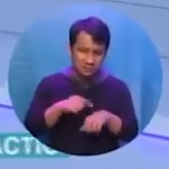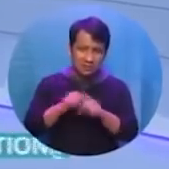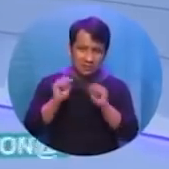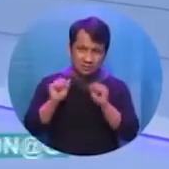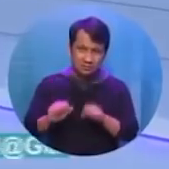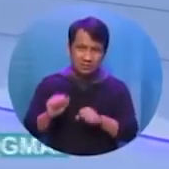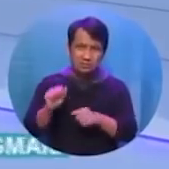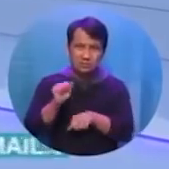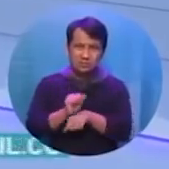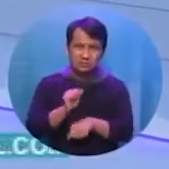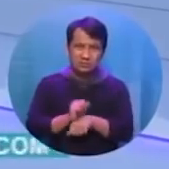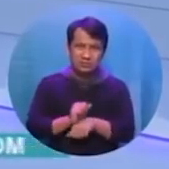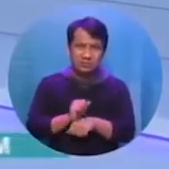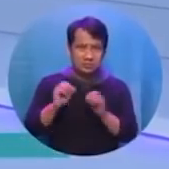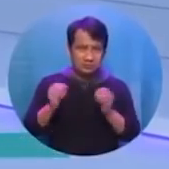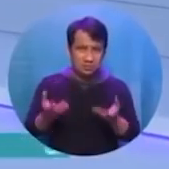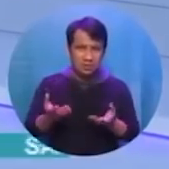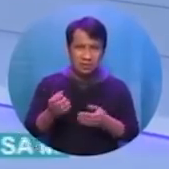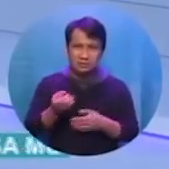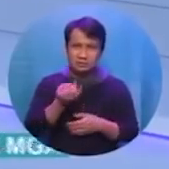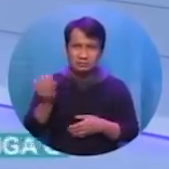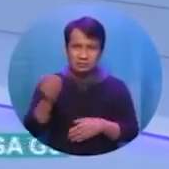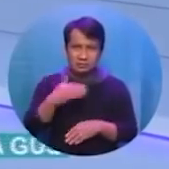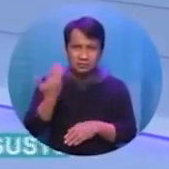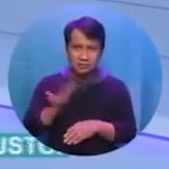yan, at least okay. Meron kaysa naman wala. Okay, ilan po anak okay. Nyo?